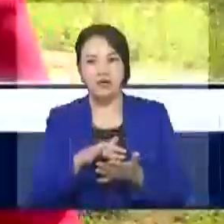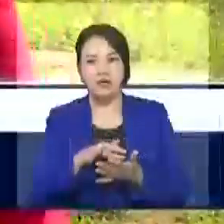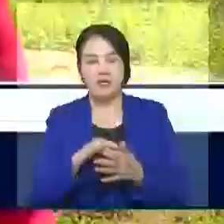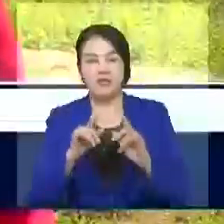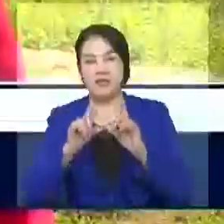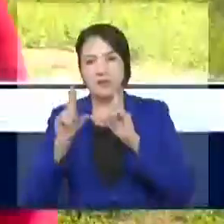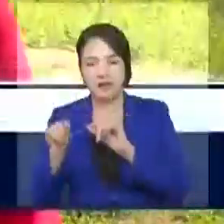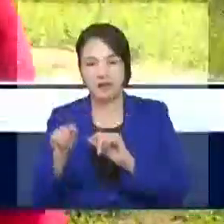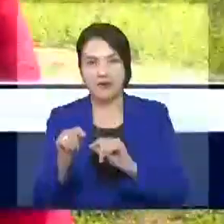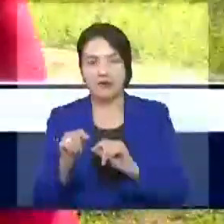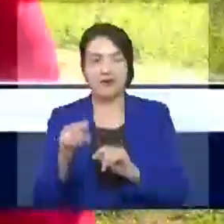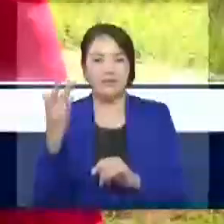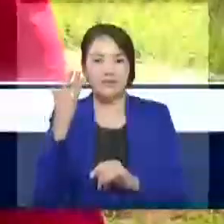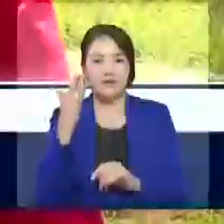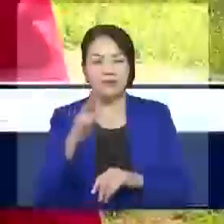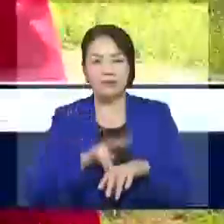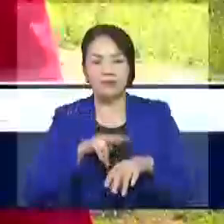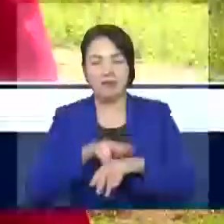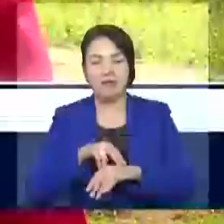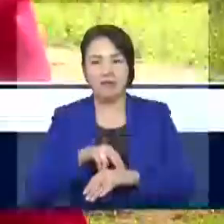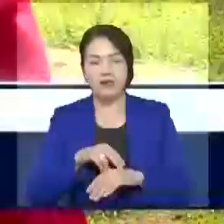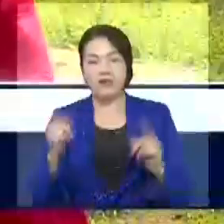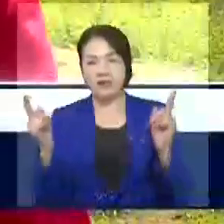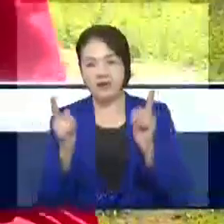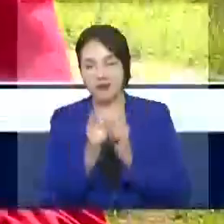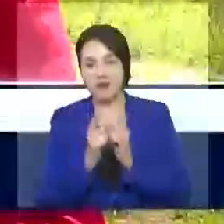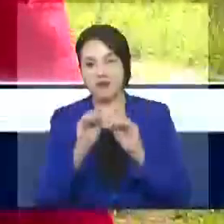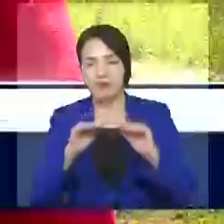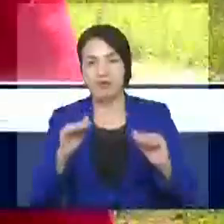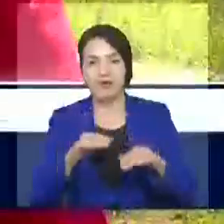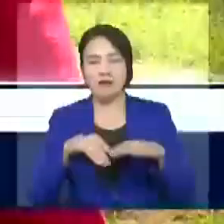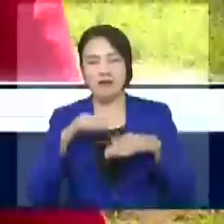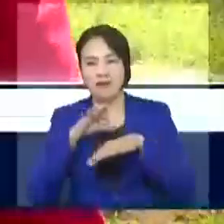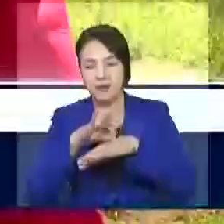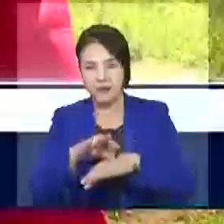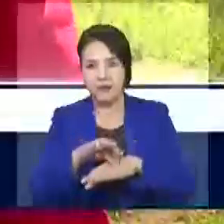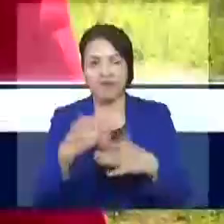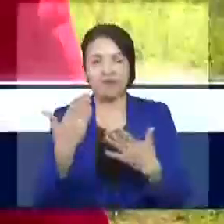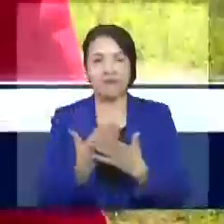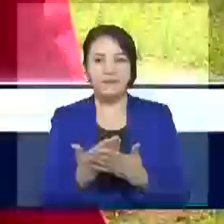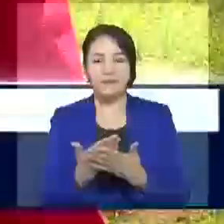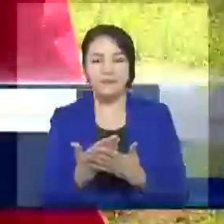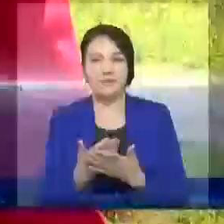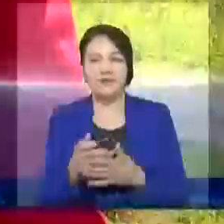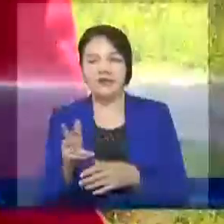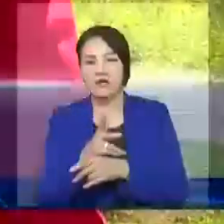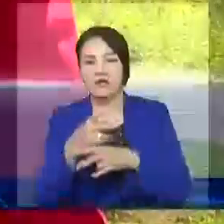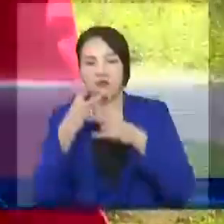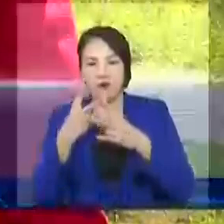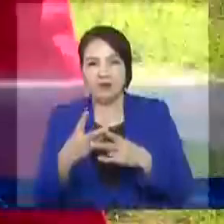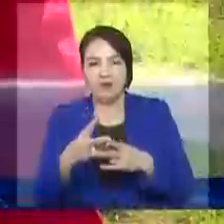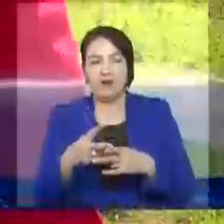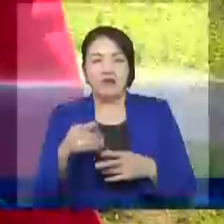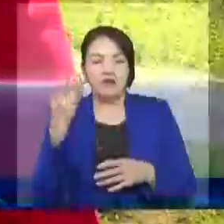сапарға шығамыз, сол кезде үнемі біздерді балаларымызды қарсы алу кезінде, шығарып салу кезінде, жаңағы көркем жерлерді көрсету